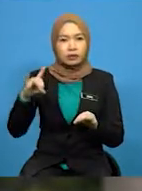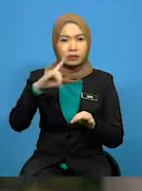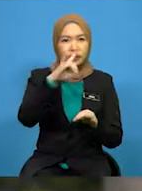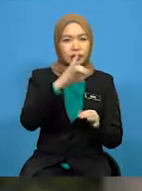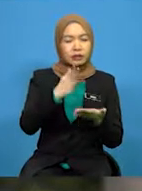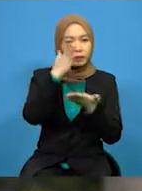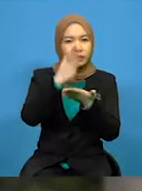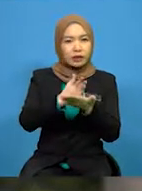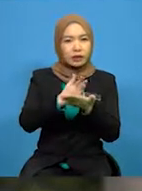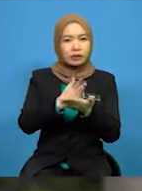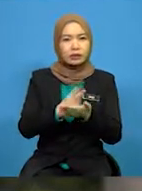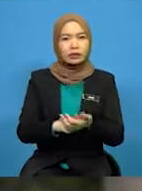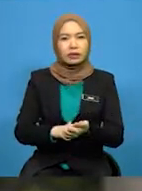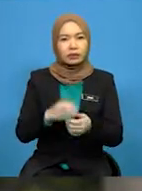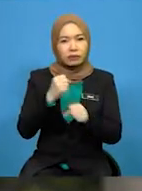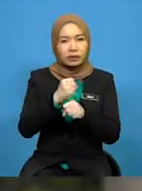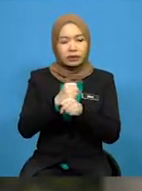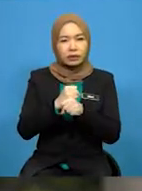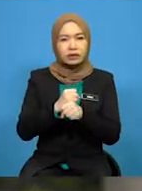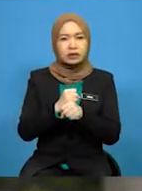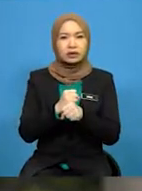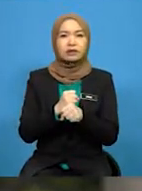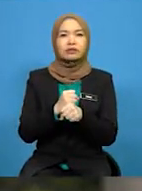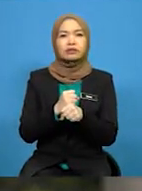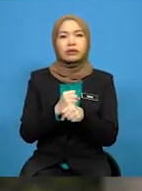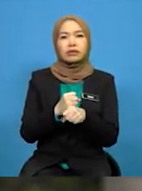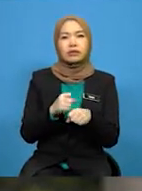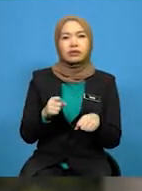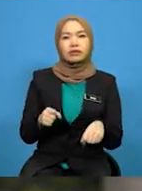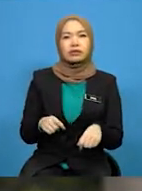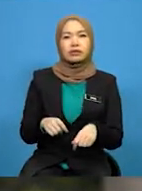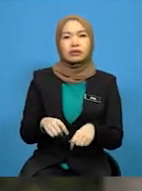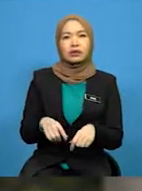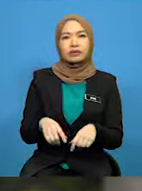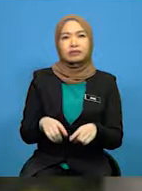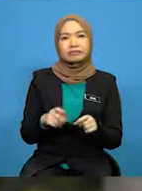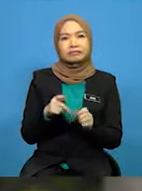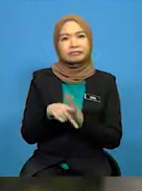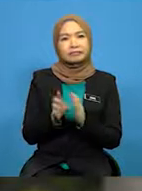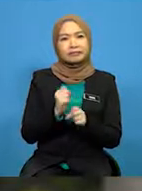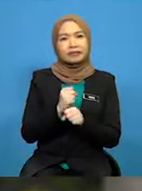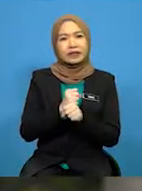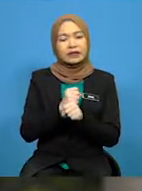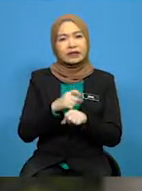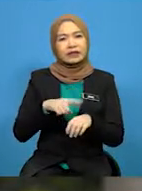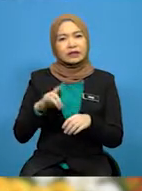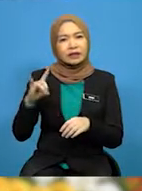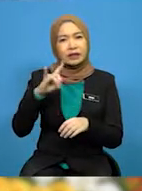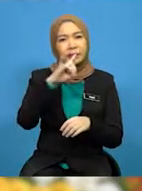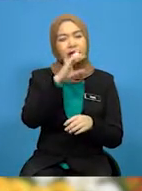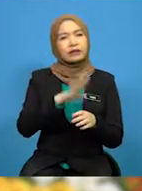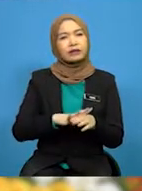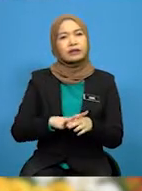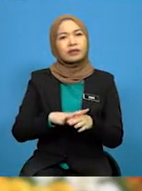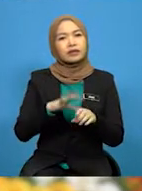pekerja. Ini akan menjejaskan pekerja-pekerja seperti juruterbang, kru kabin, engineer dan sebagainya. Itu isu